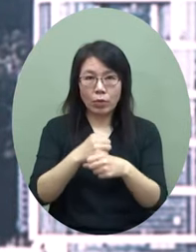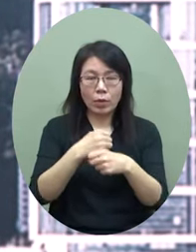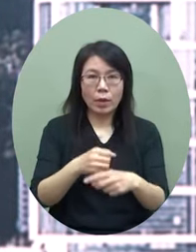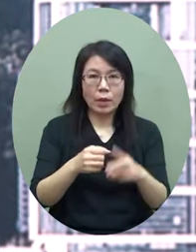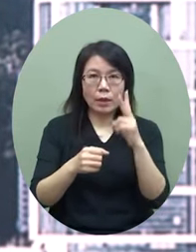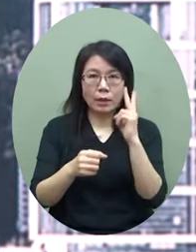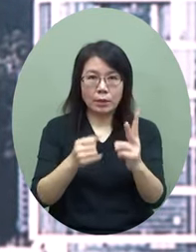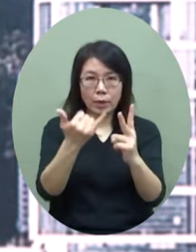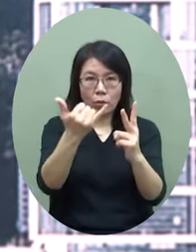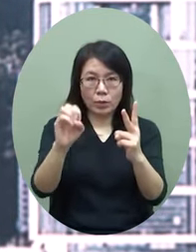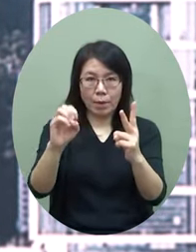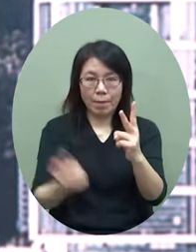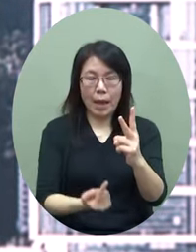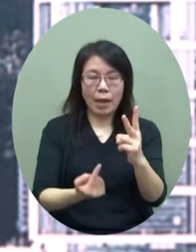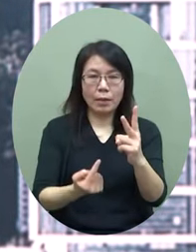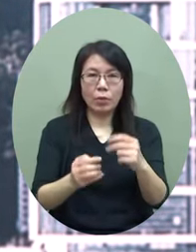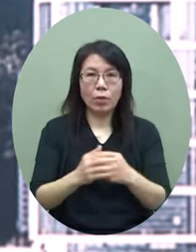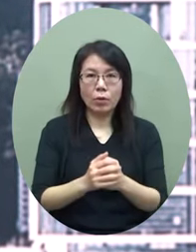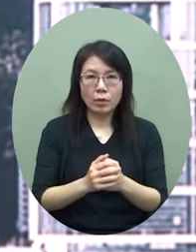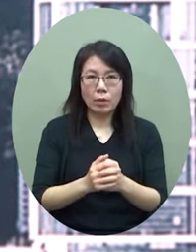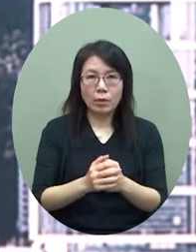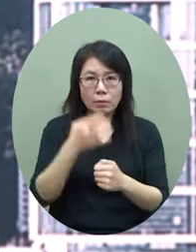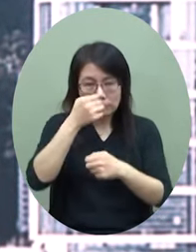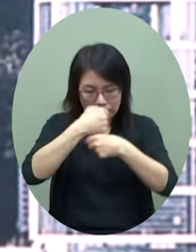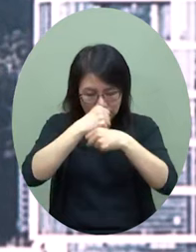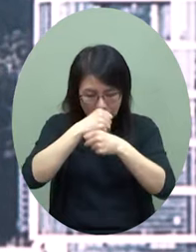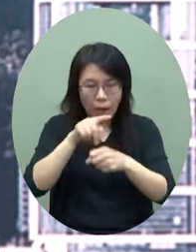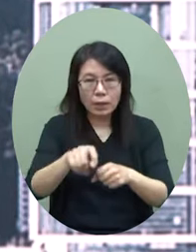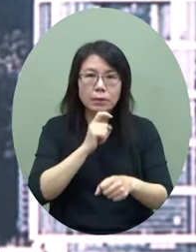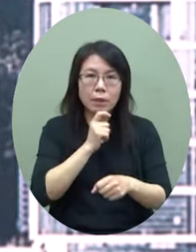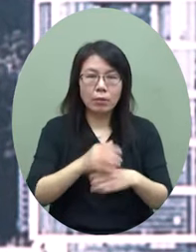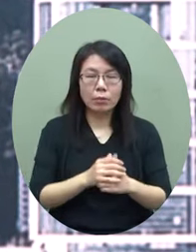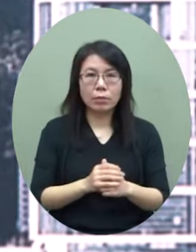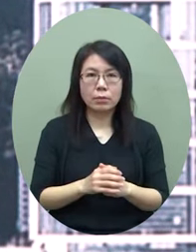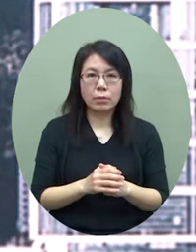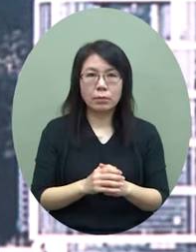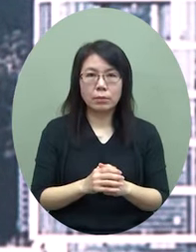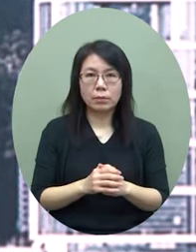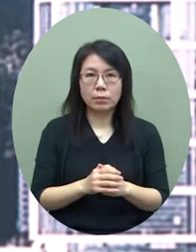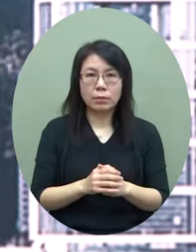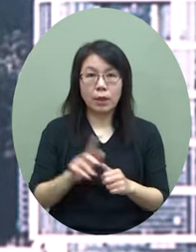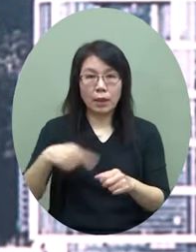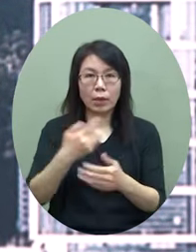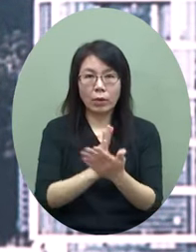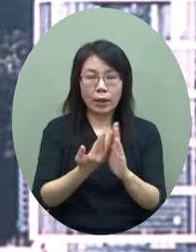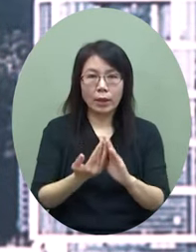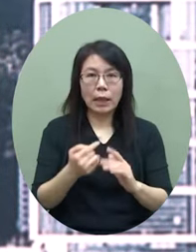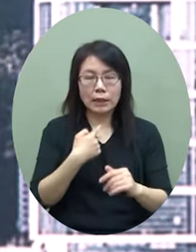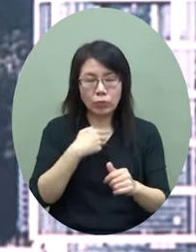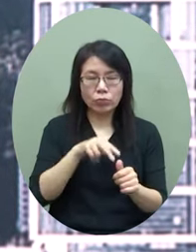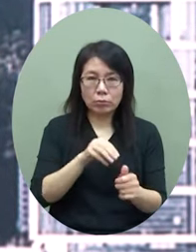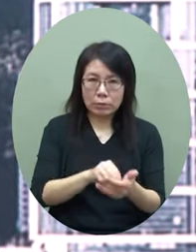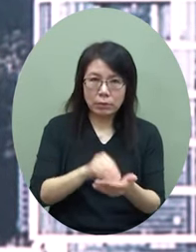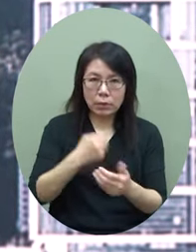60万个260万个检测所以那些是其他的衰检必检